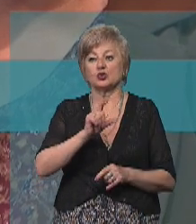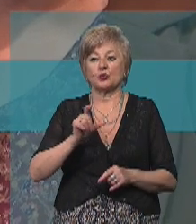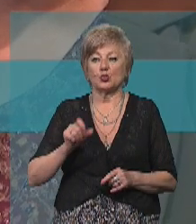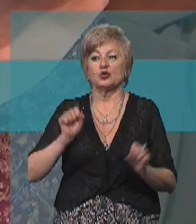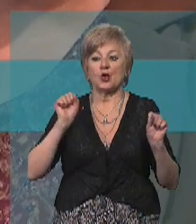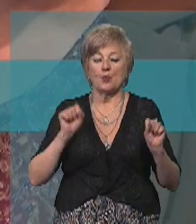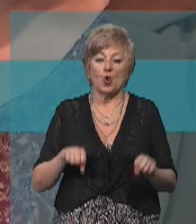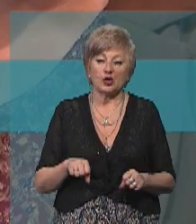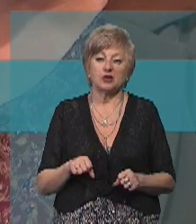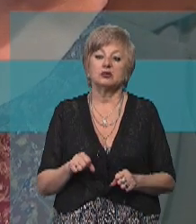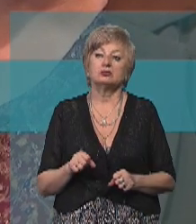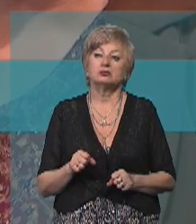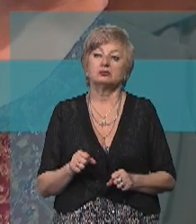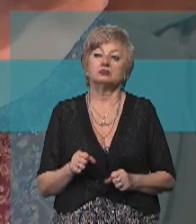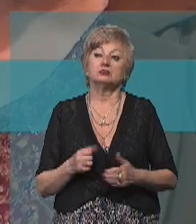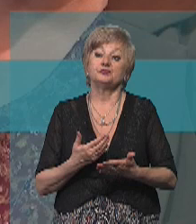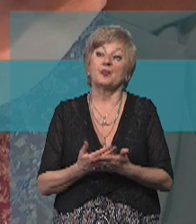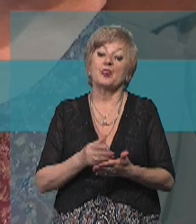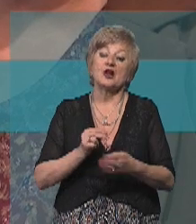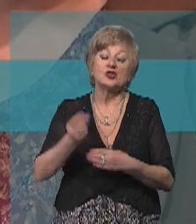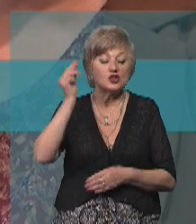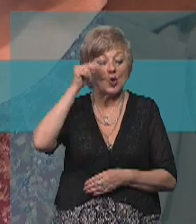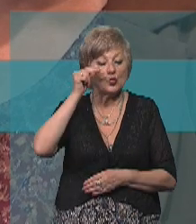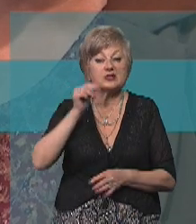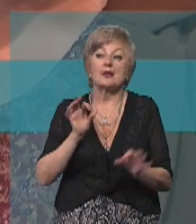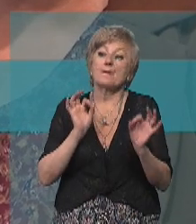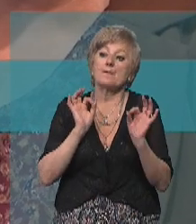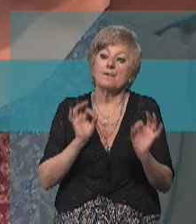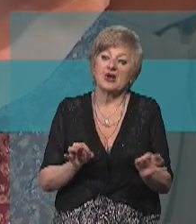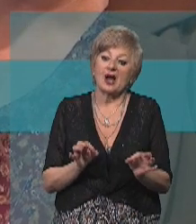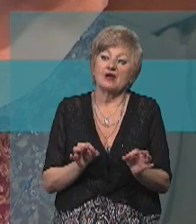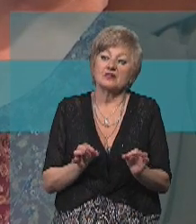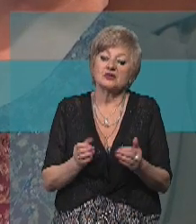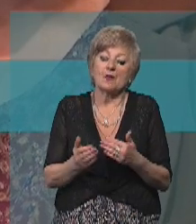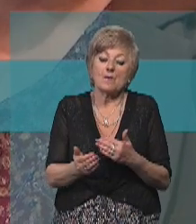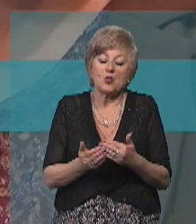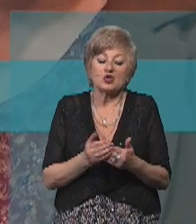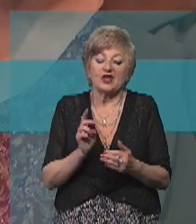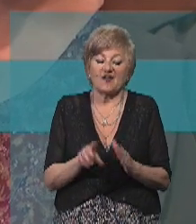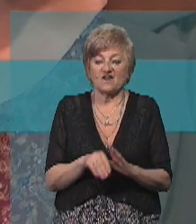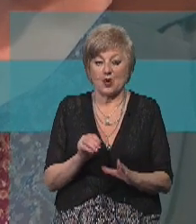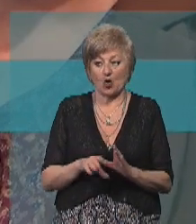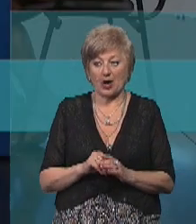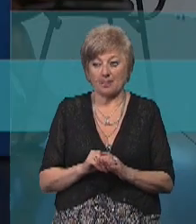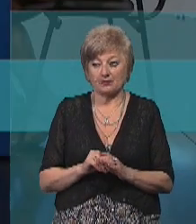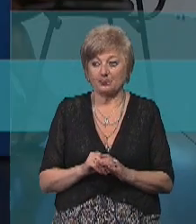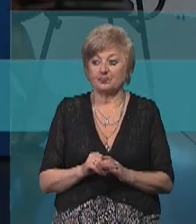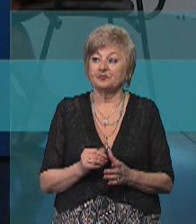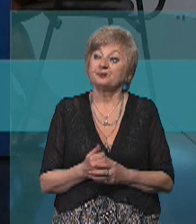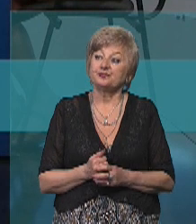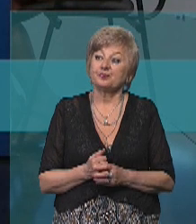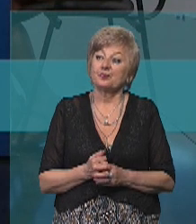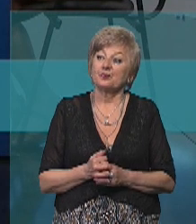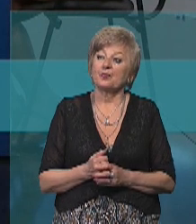змогли, скажімо так, навчитися правильно підходити до виборів. Дякую вам.